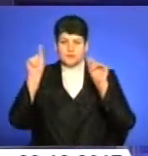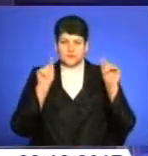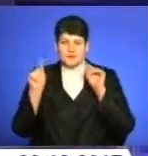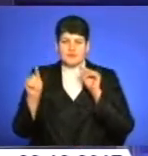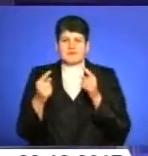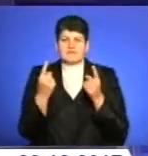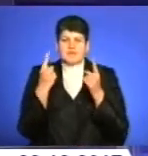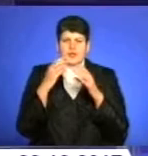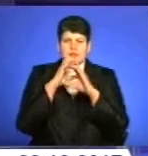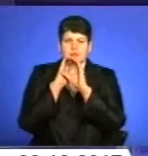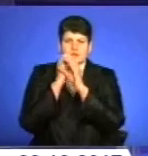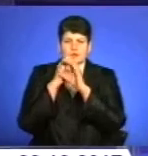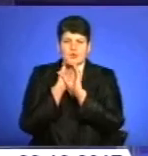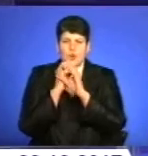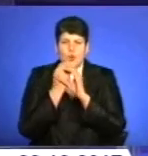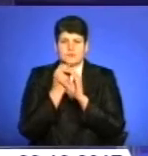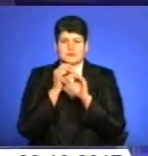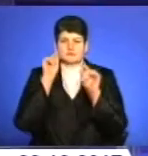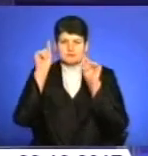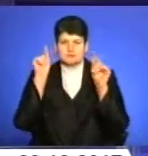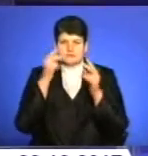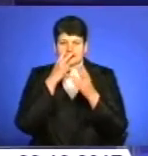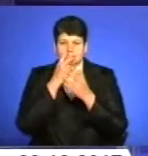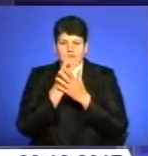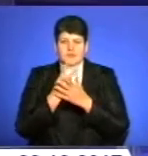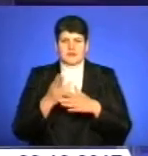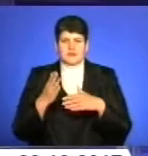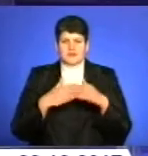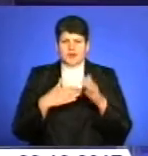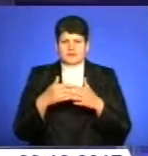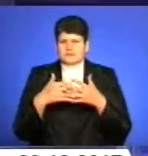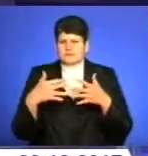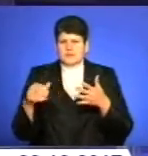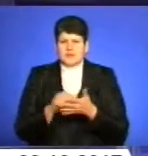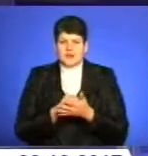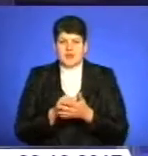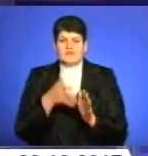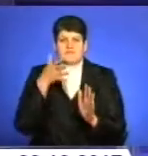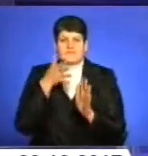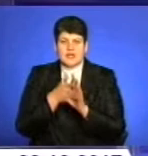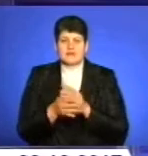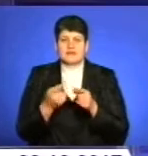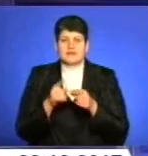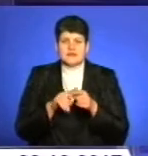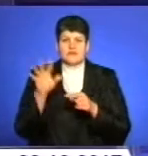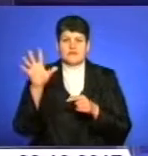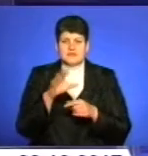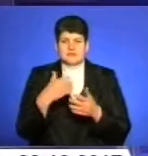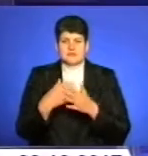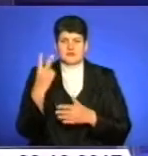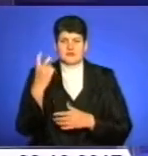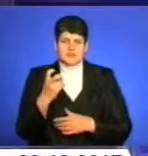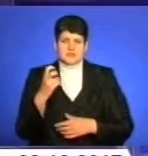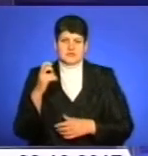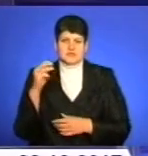телескоп з автонаведенням, сучасне комп'ютерне обладнання та практичні навчальні матеріали. Витратили на створення обсерваторії більше 200